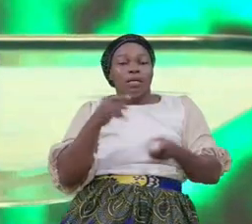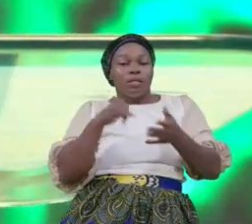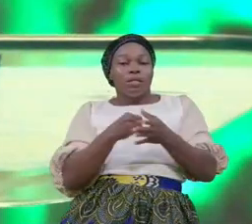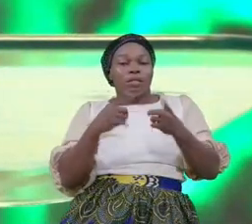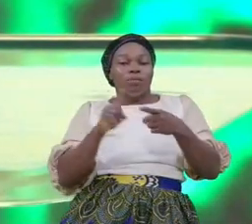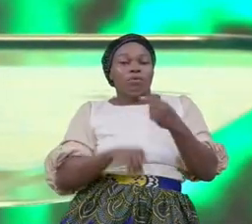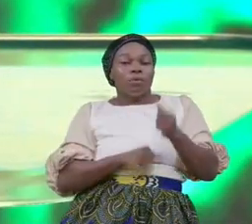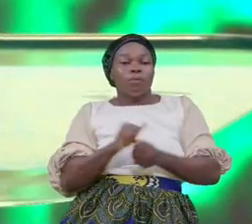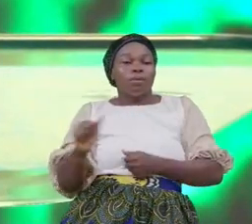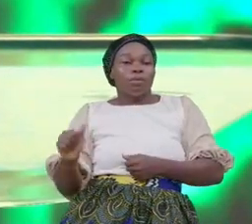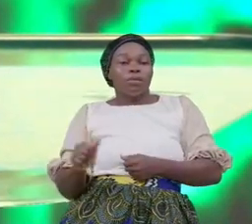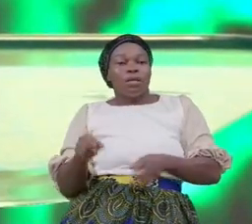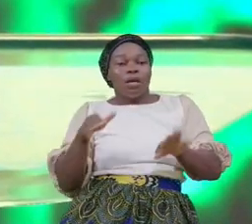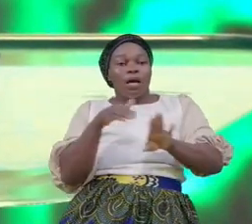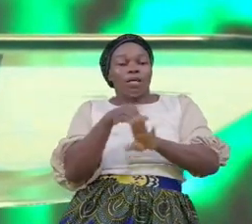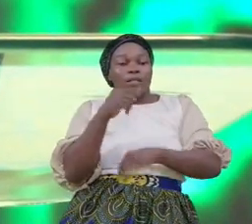À la septième fois,